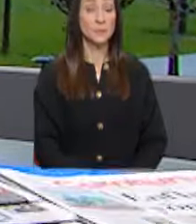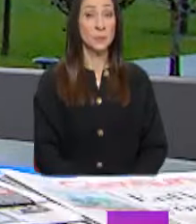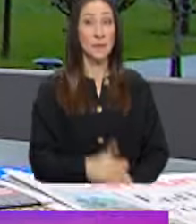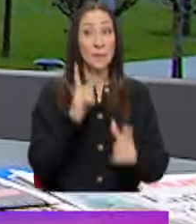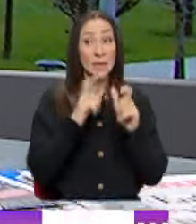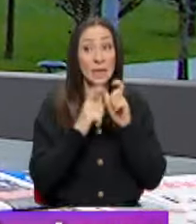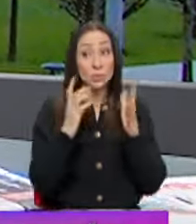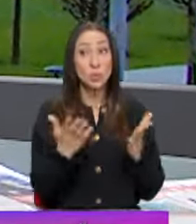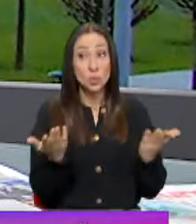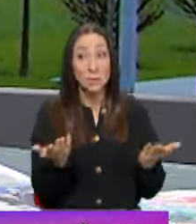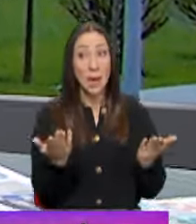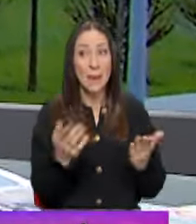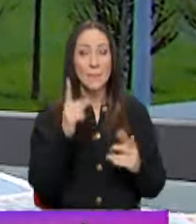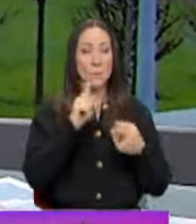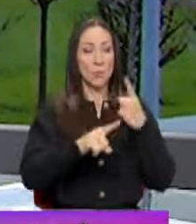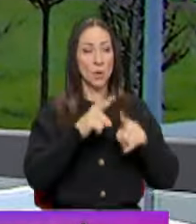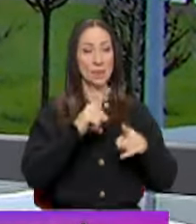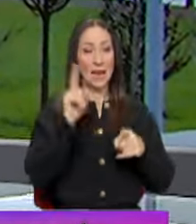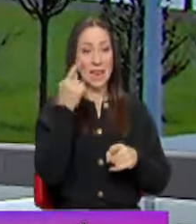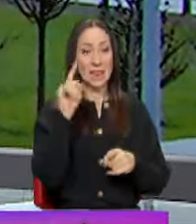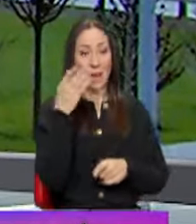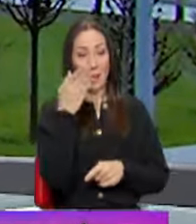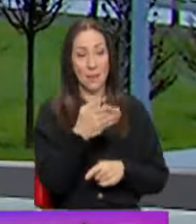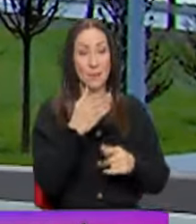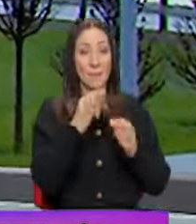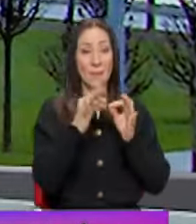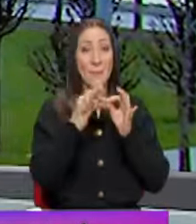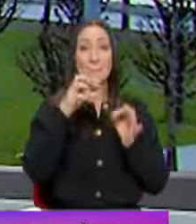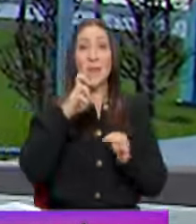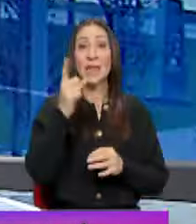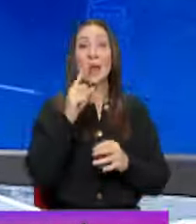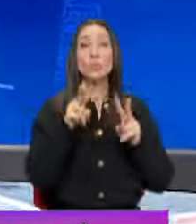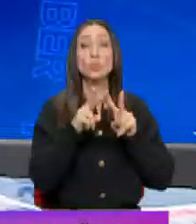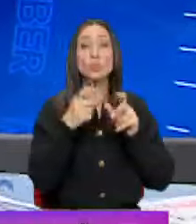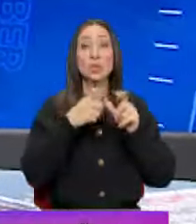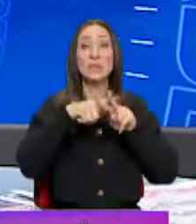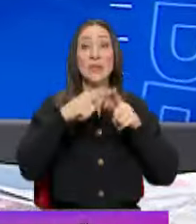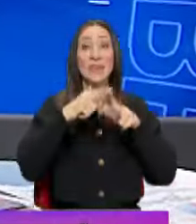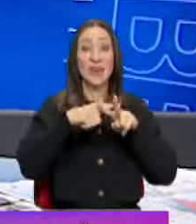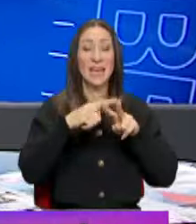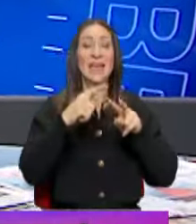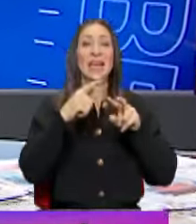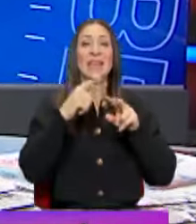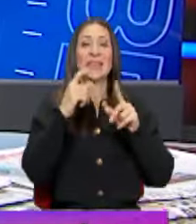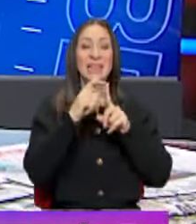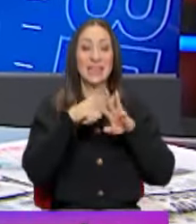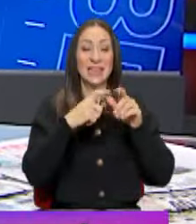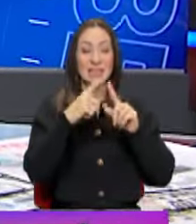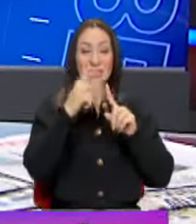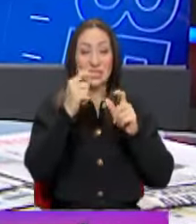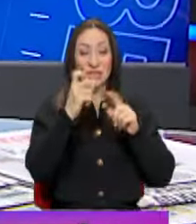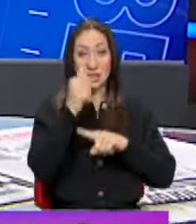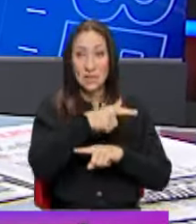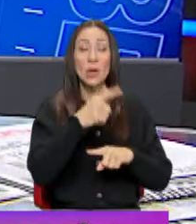Bir geçmiş olsun da bir siyasi parti lideri, Büyük Birlik Partisi lideri Mustafa Destici, Tokat Reşadiye'de